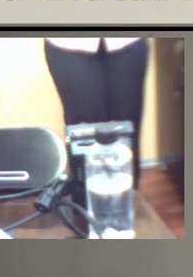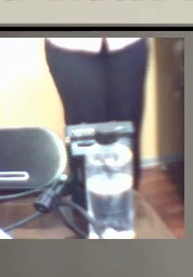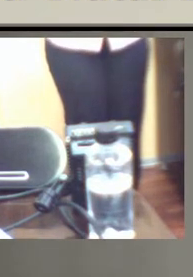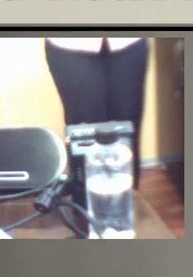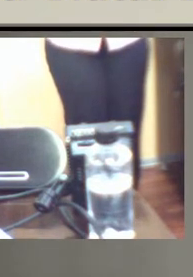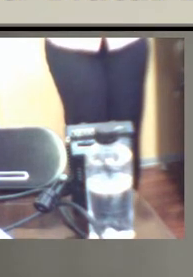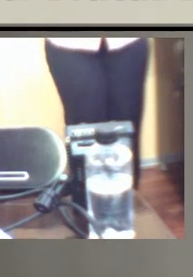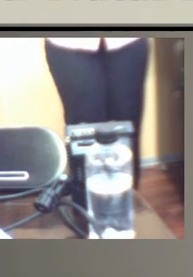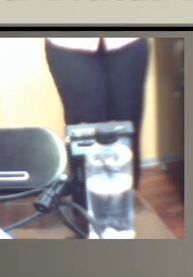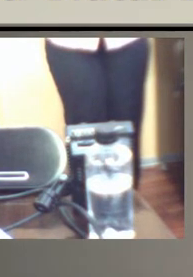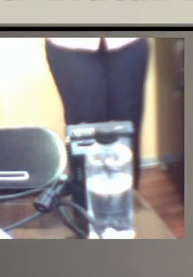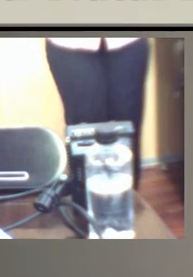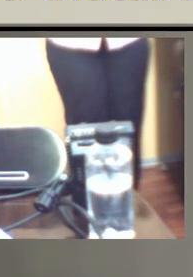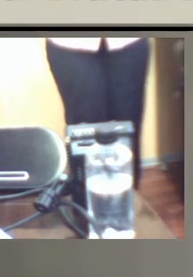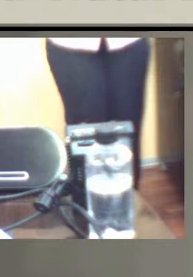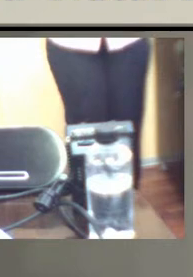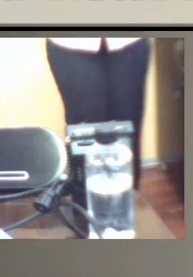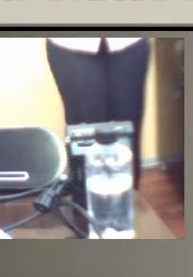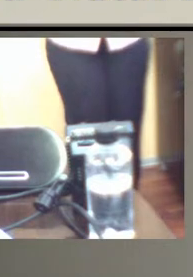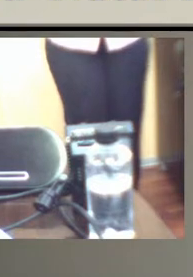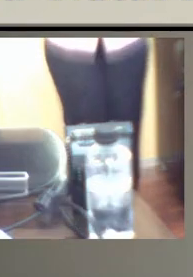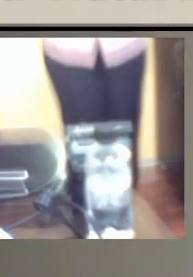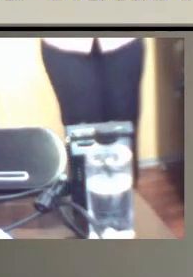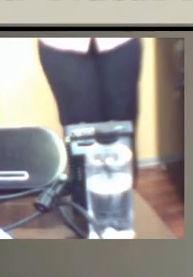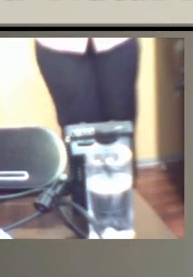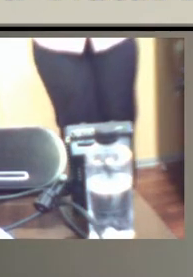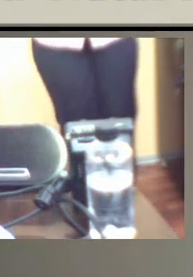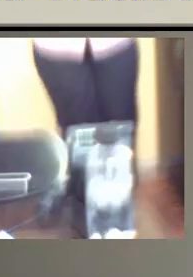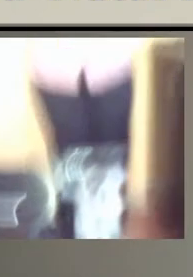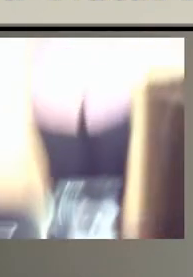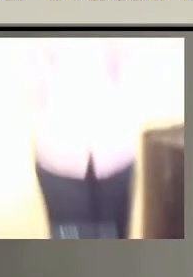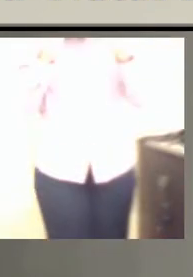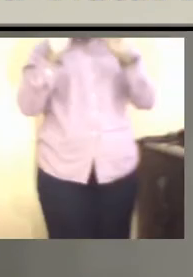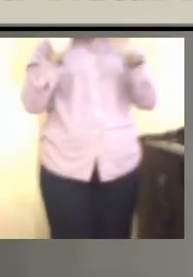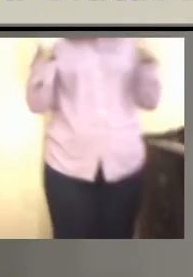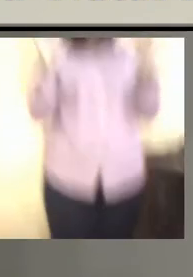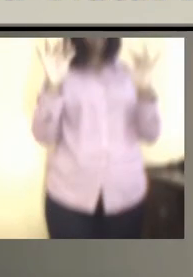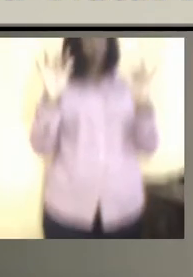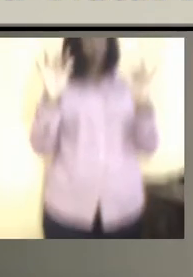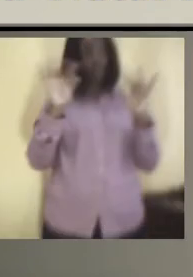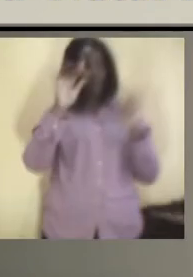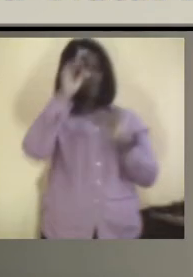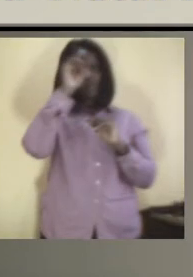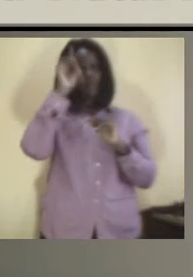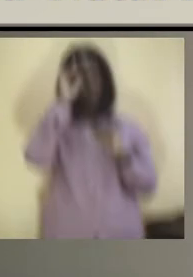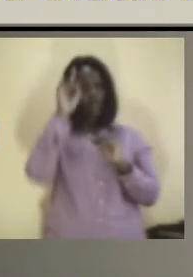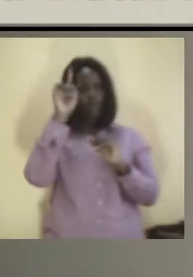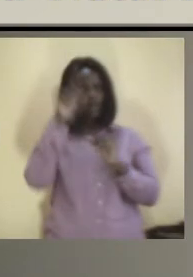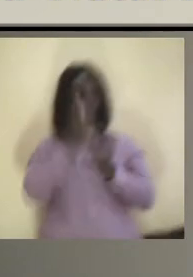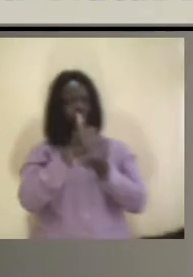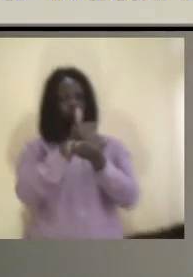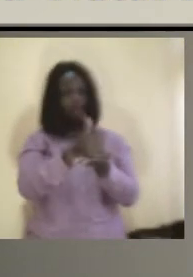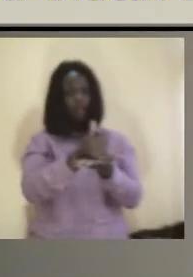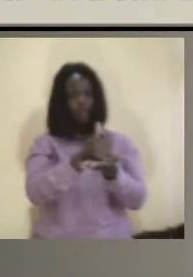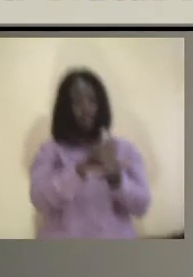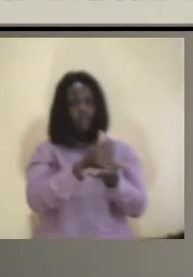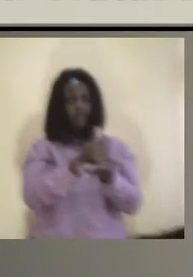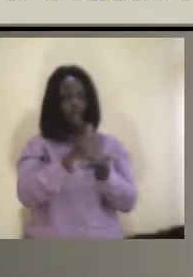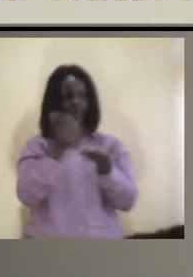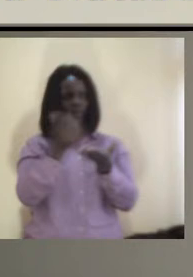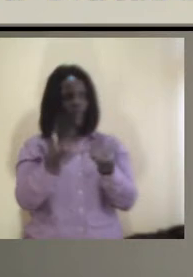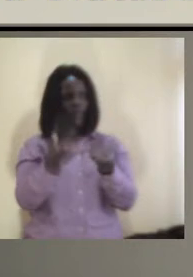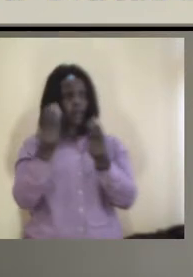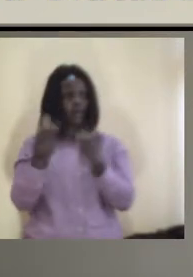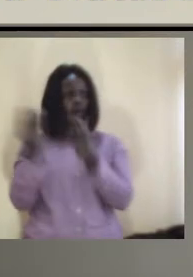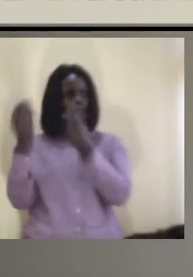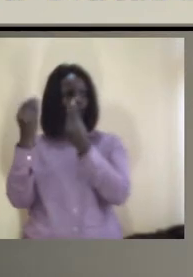ndlela siyamemeza emnyangweni ukuthi abantu bakithi abalekelelwe ukuthi babe nazo lezi zilwane, ngoba ziwusizo